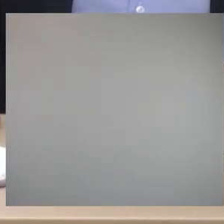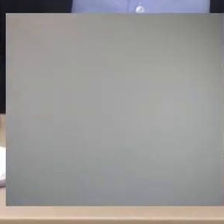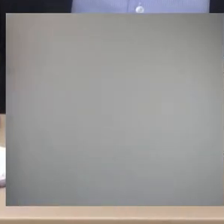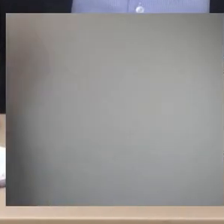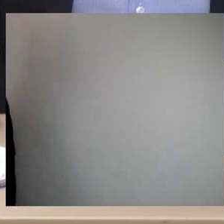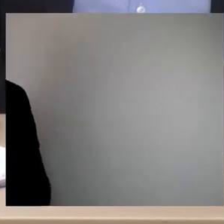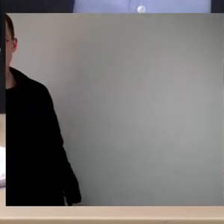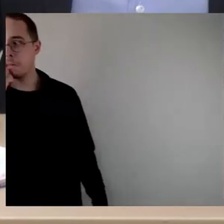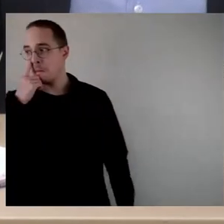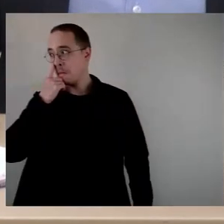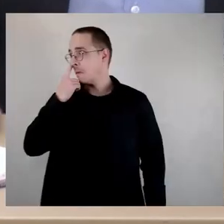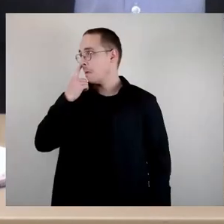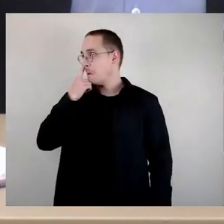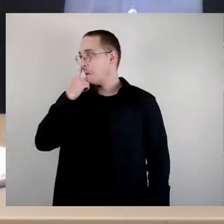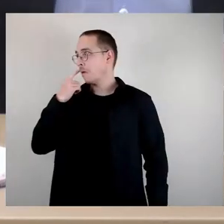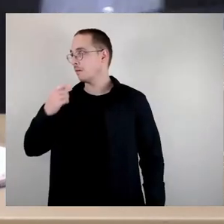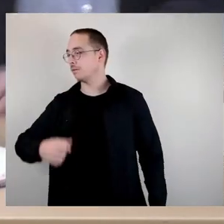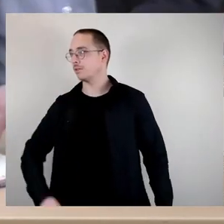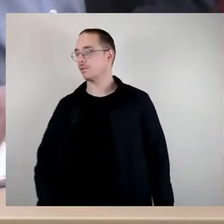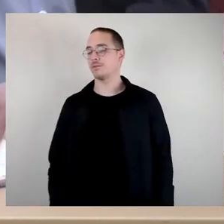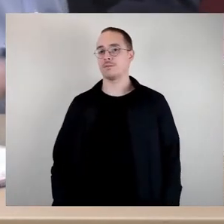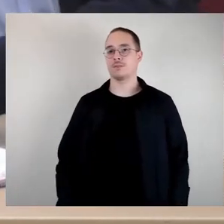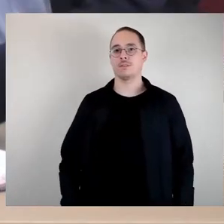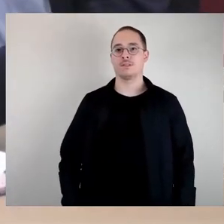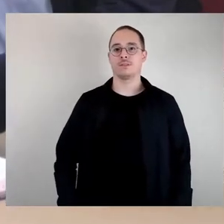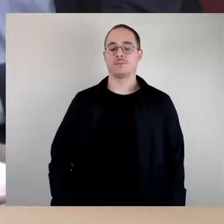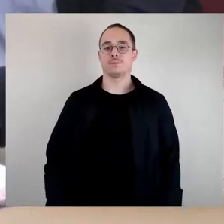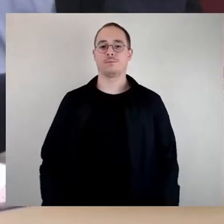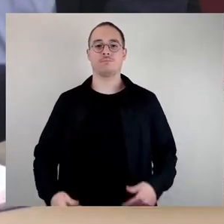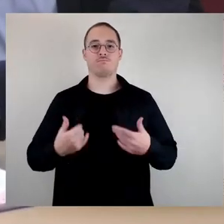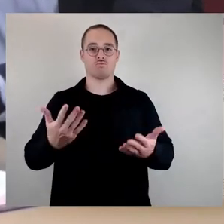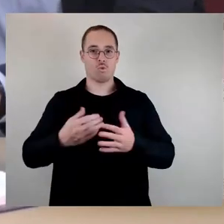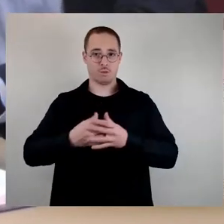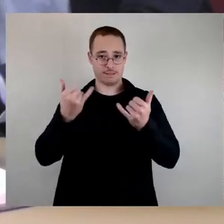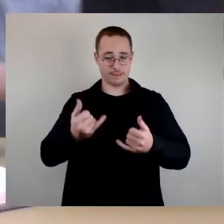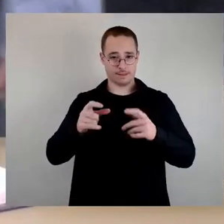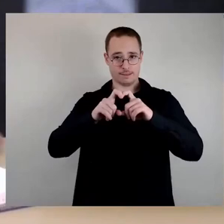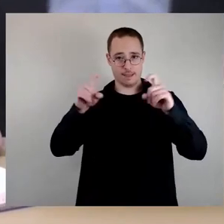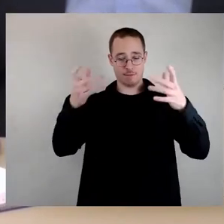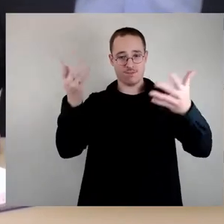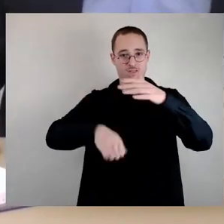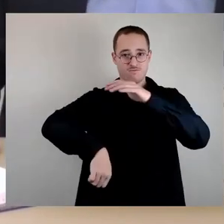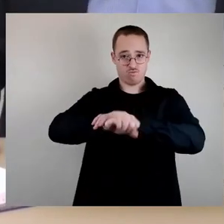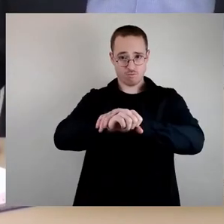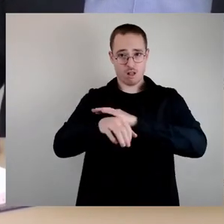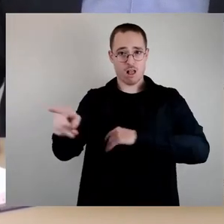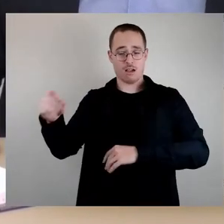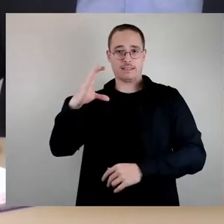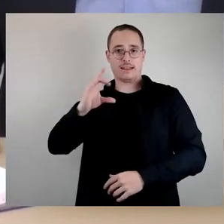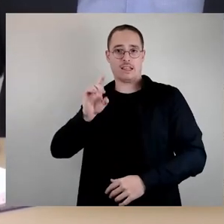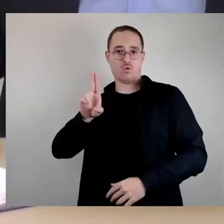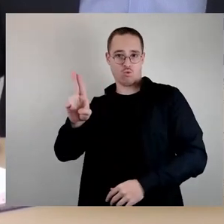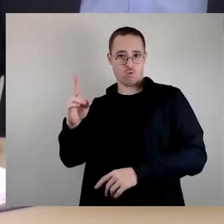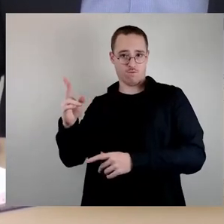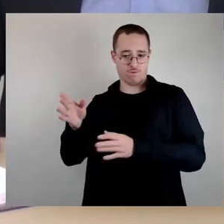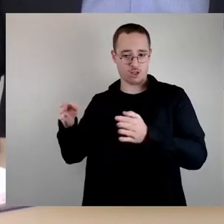Frauenfußball beschäftigen. Einbringer ist dort die CDU-Fraktion. Hier gab es einen interfraktionellen Änderungsantrag,